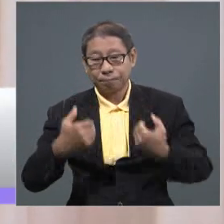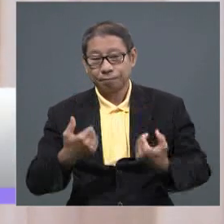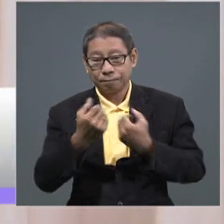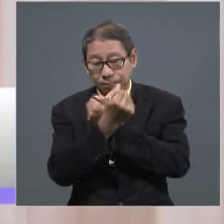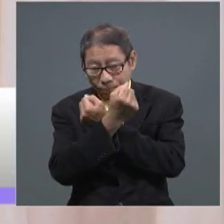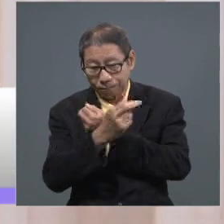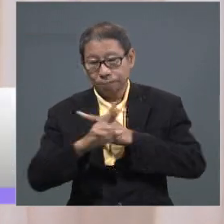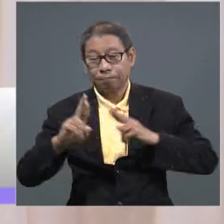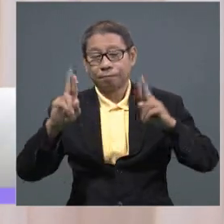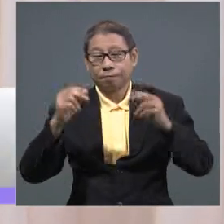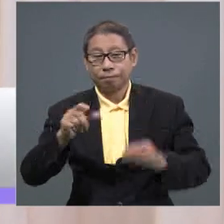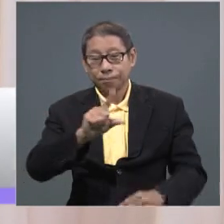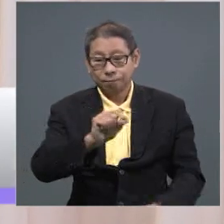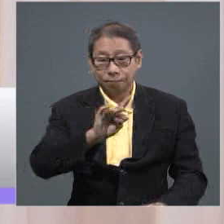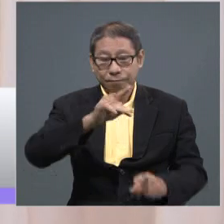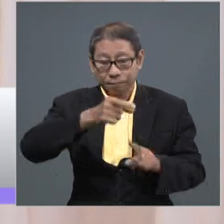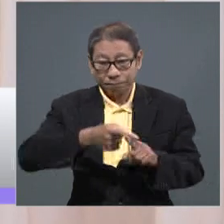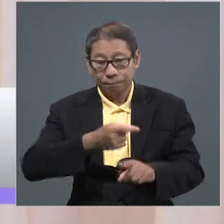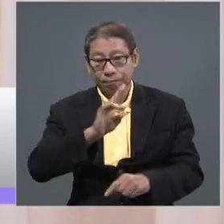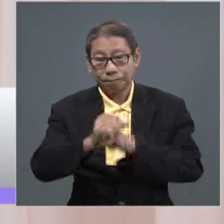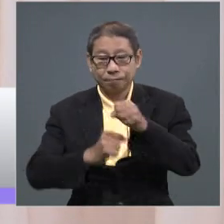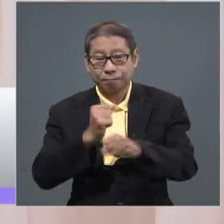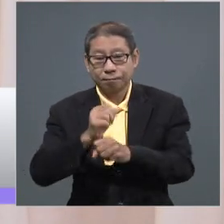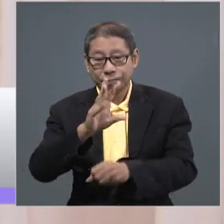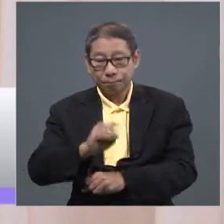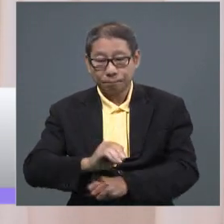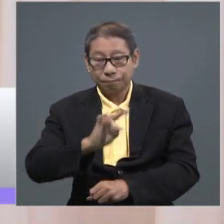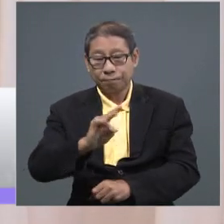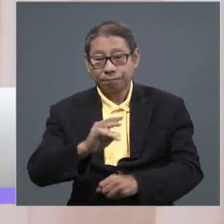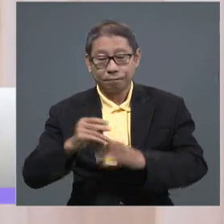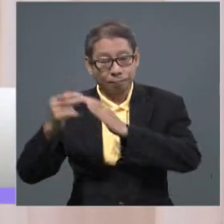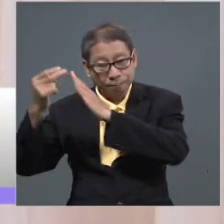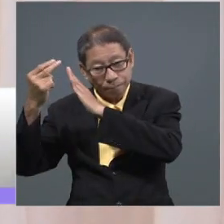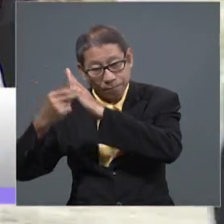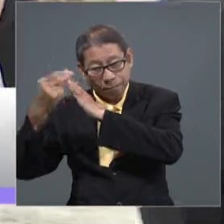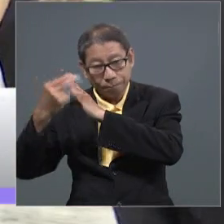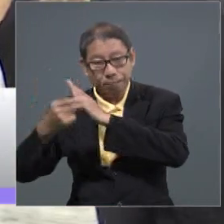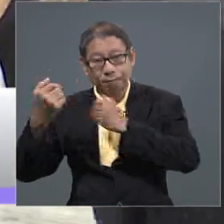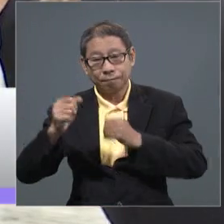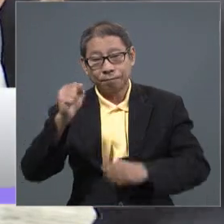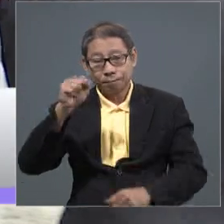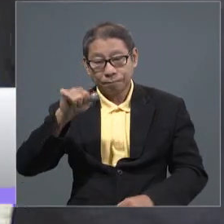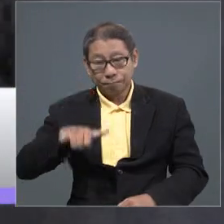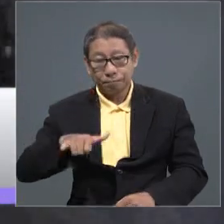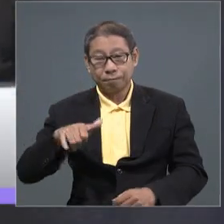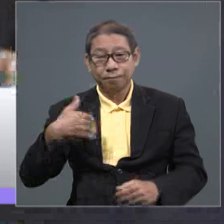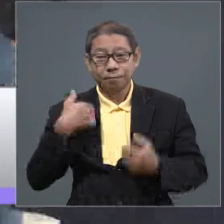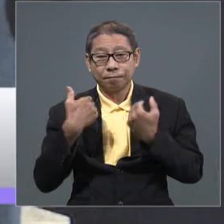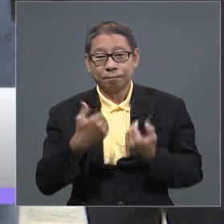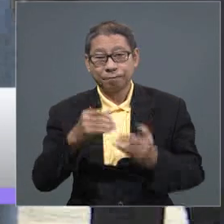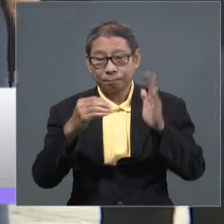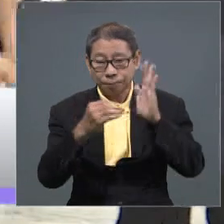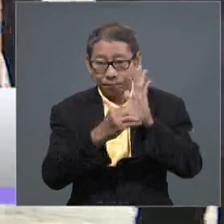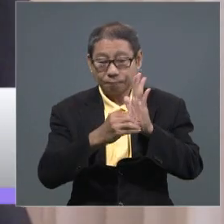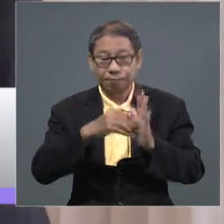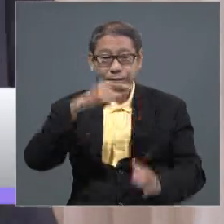เปรู 28กรกฎาคม2567ณโรงแรมอนันตราสยามกรุงเทพมหานครไทย